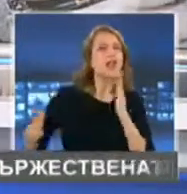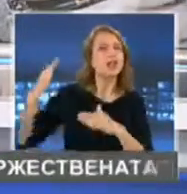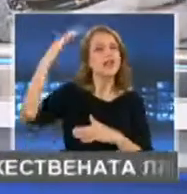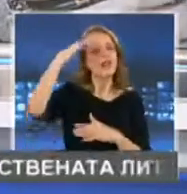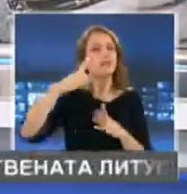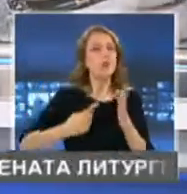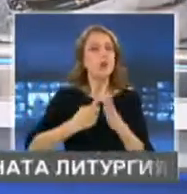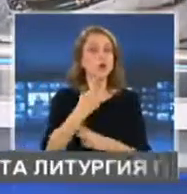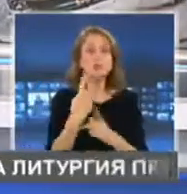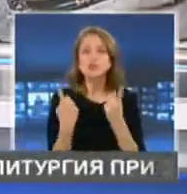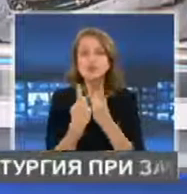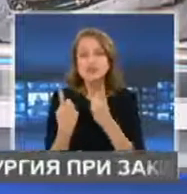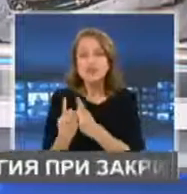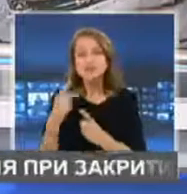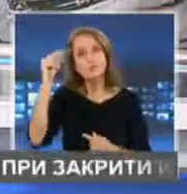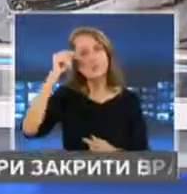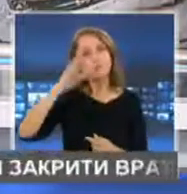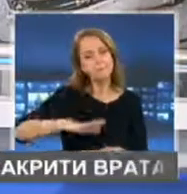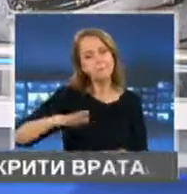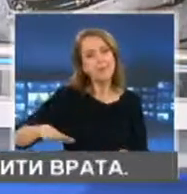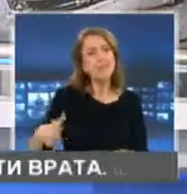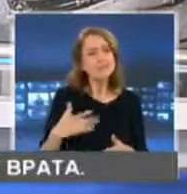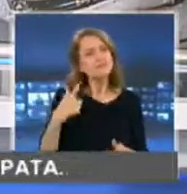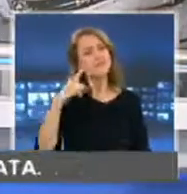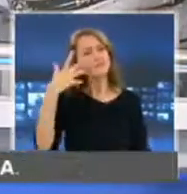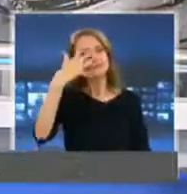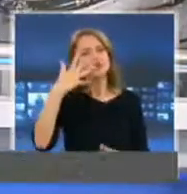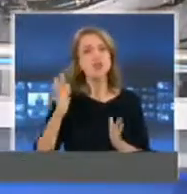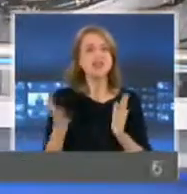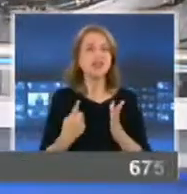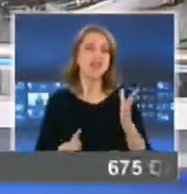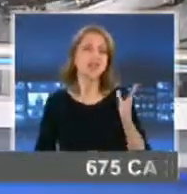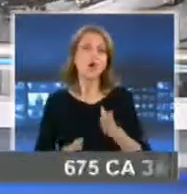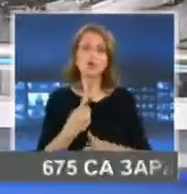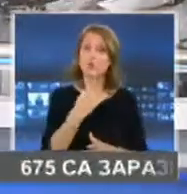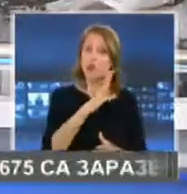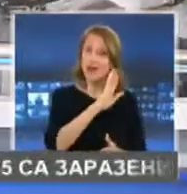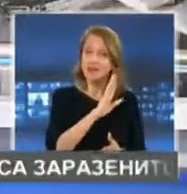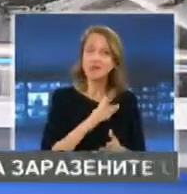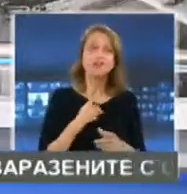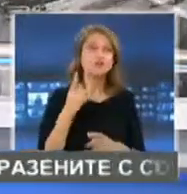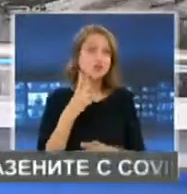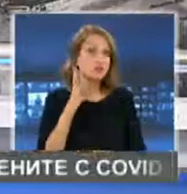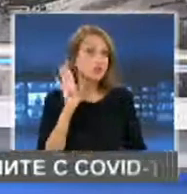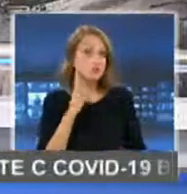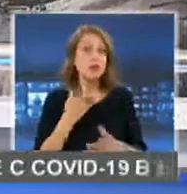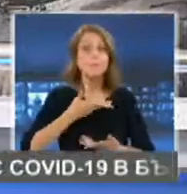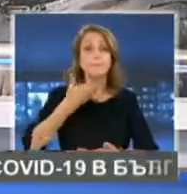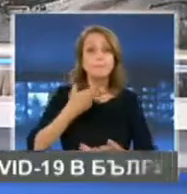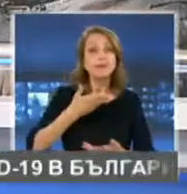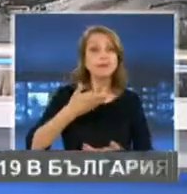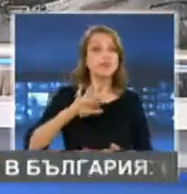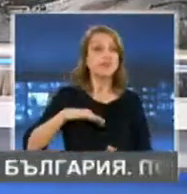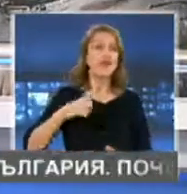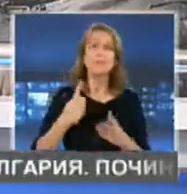се срещнем и с българчета, които мечтаят да станат космонавти. На празника ще чуем и призива на първия българин, летял в космоса, Георги